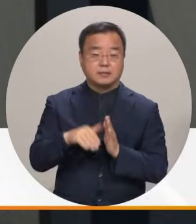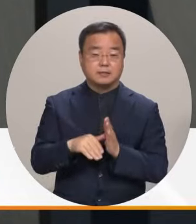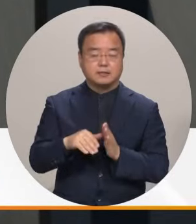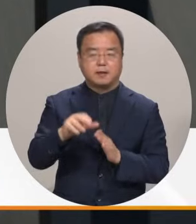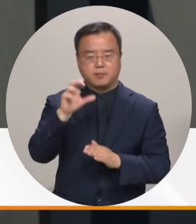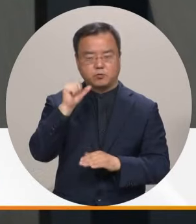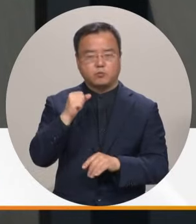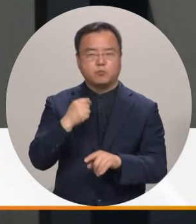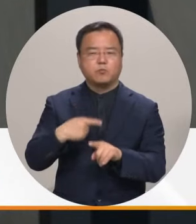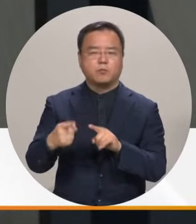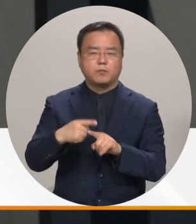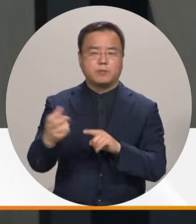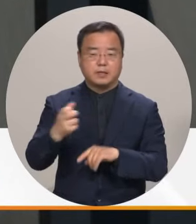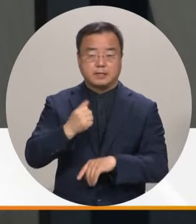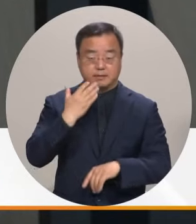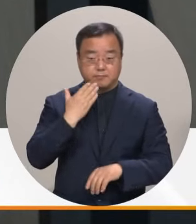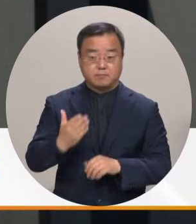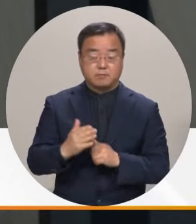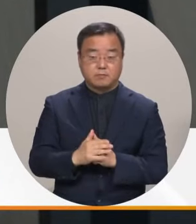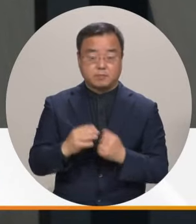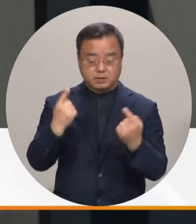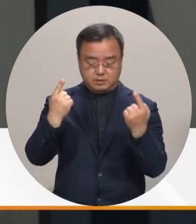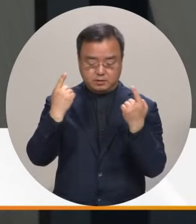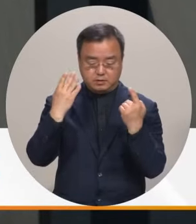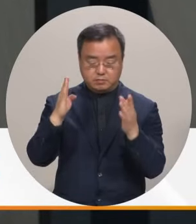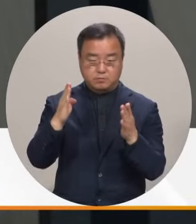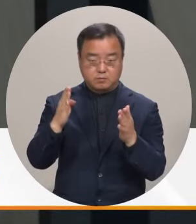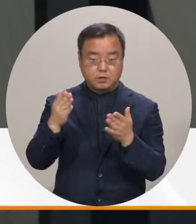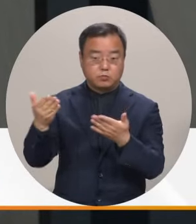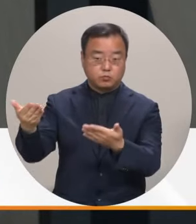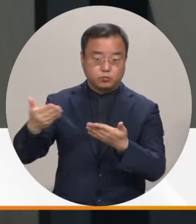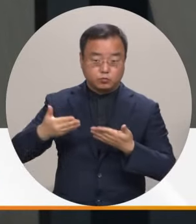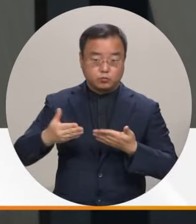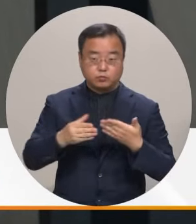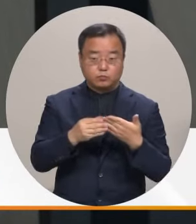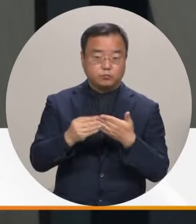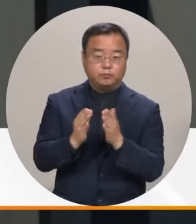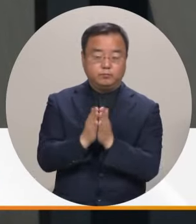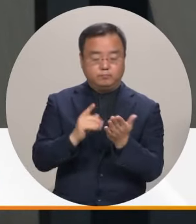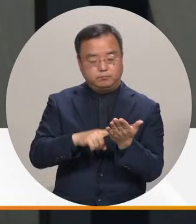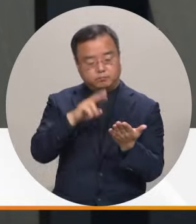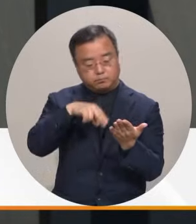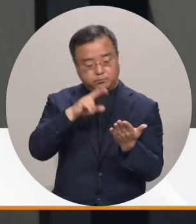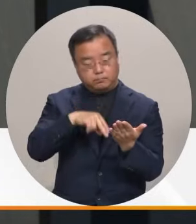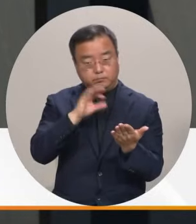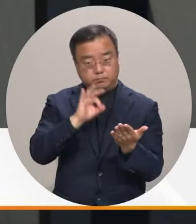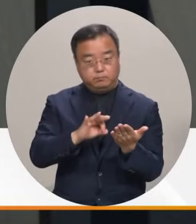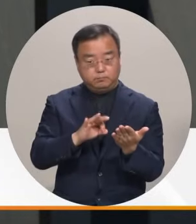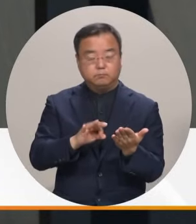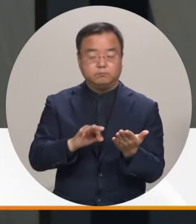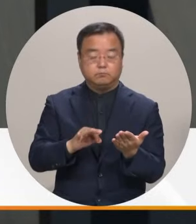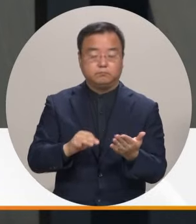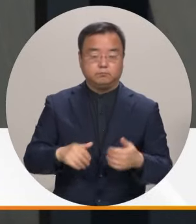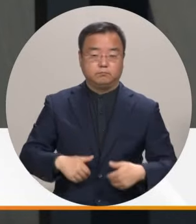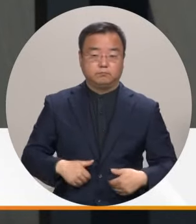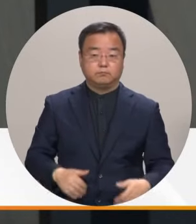평가를 받을 수 있다 그래서 대학에서 제공하는 학생부 가이드북을 참고하는 것이 굉장히